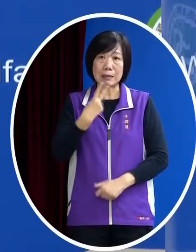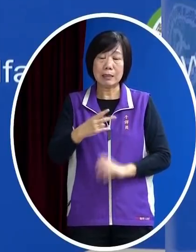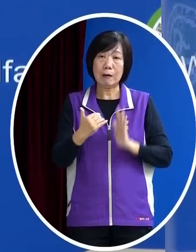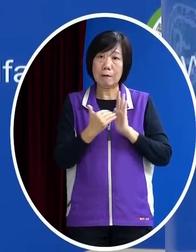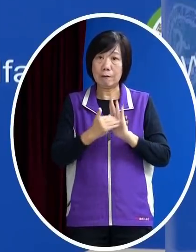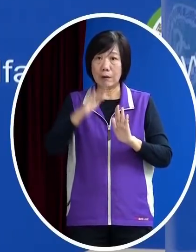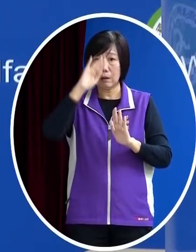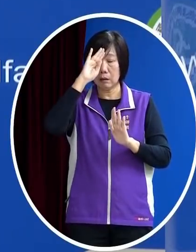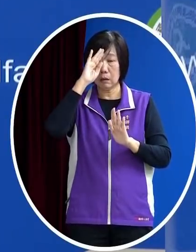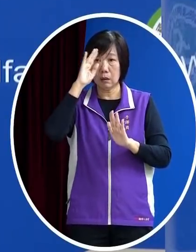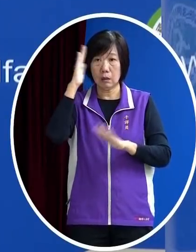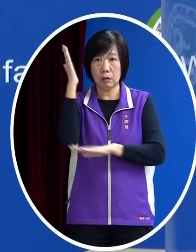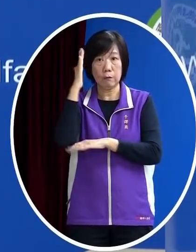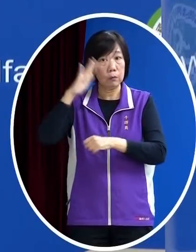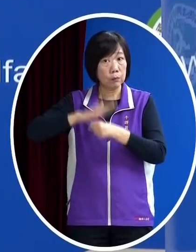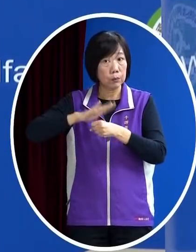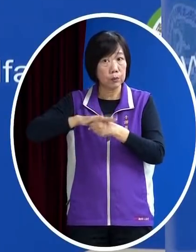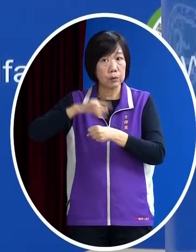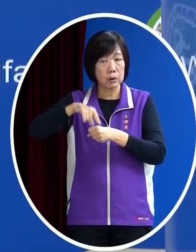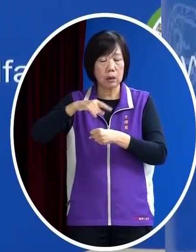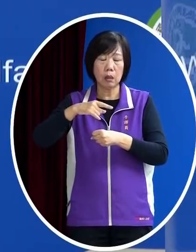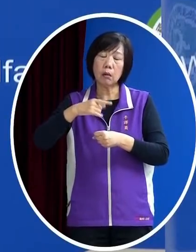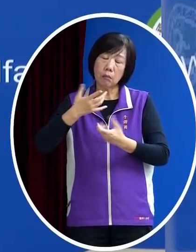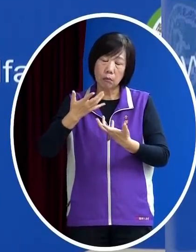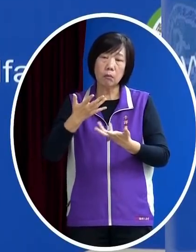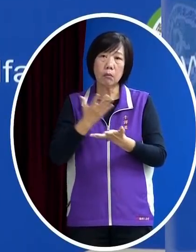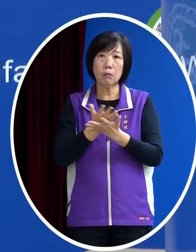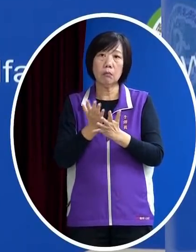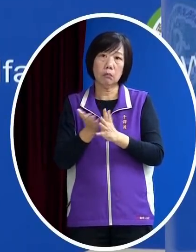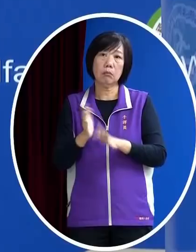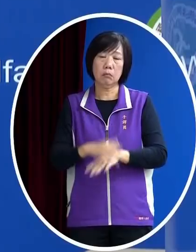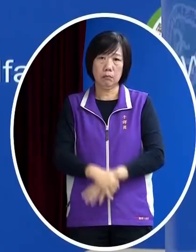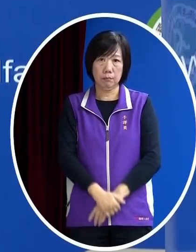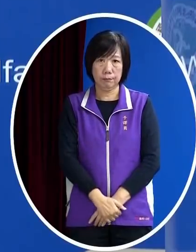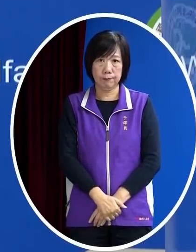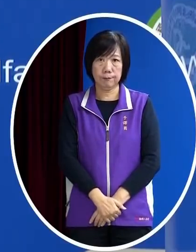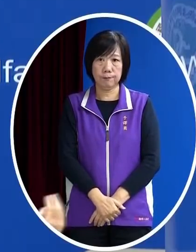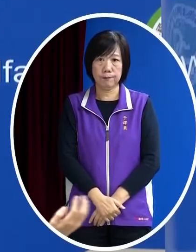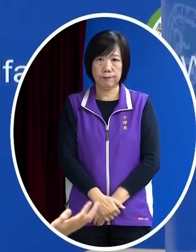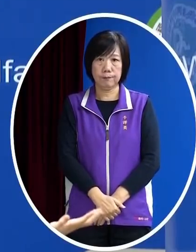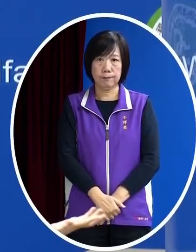的补助啊的补贴的费用。